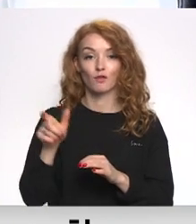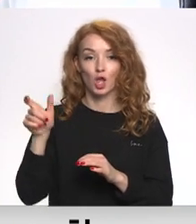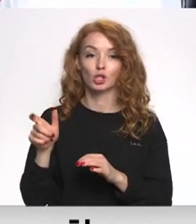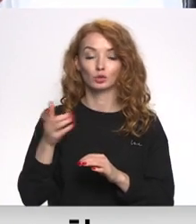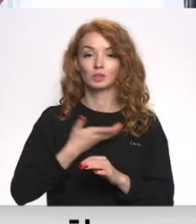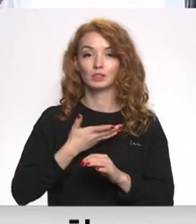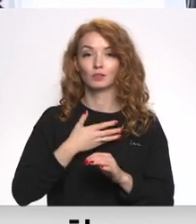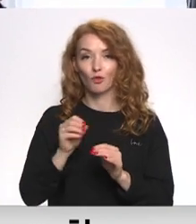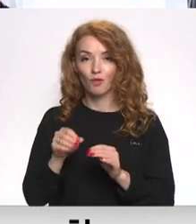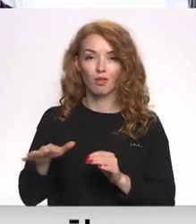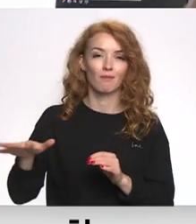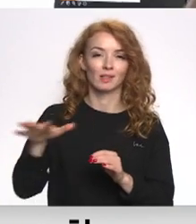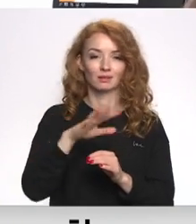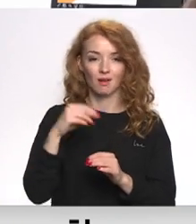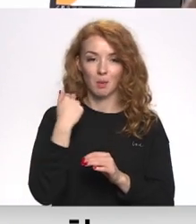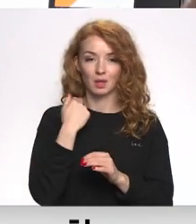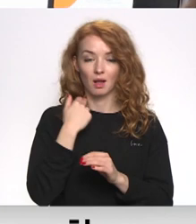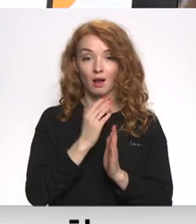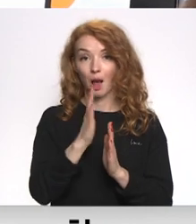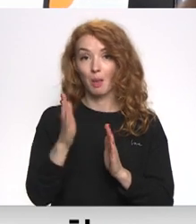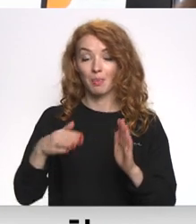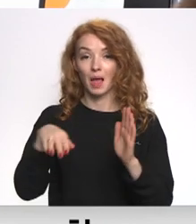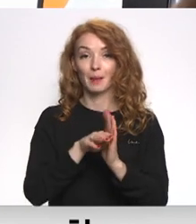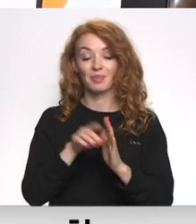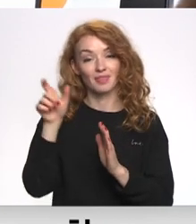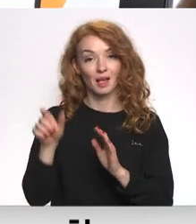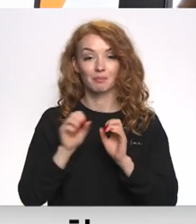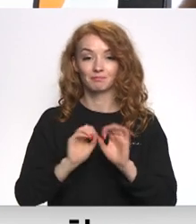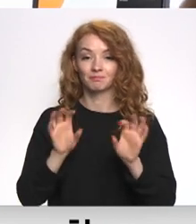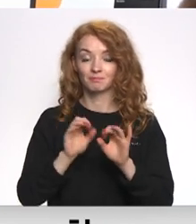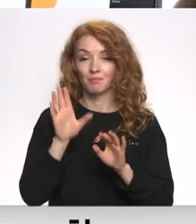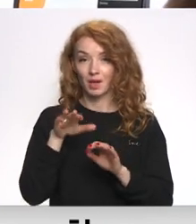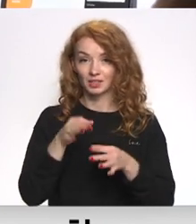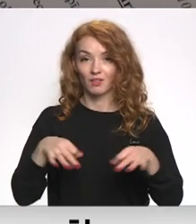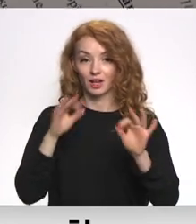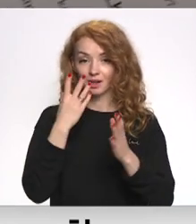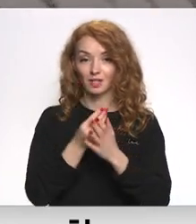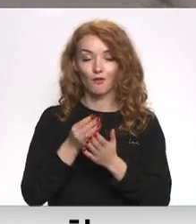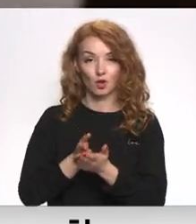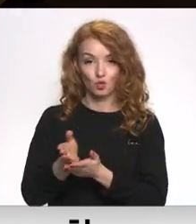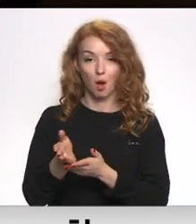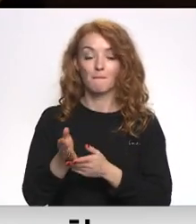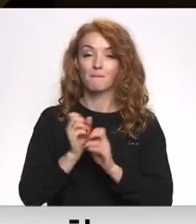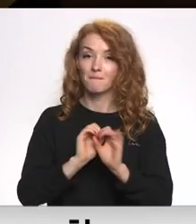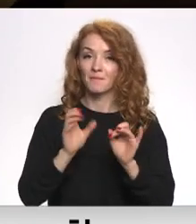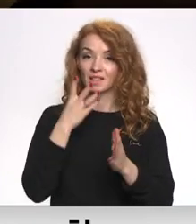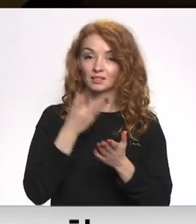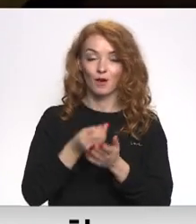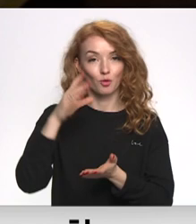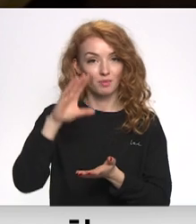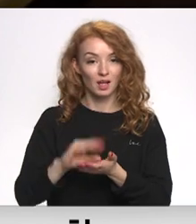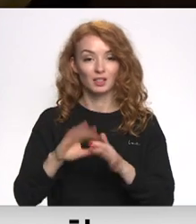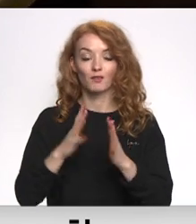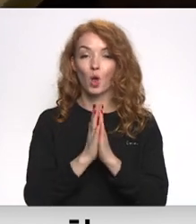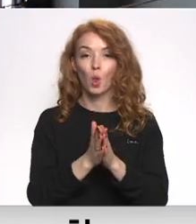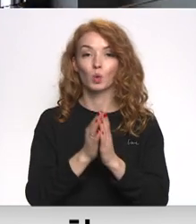pa visu valsti. Katram dalībniekam ir iespēja pastāstīt par svarīgāko savā jomā, dalīties pieredzē vai